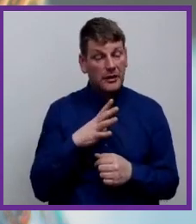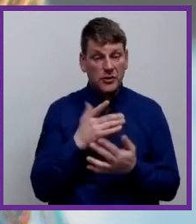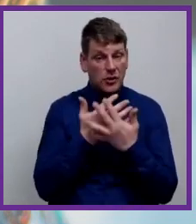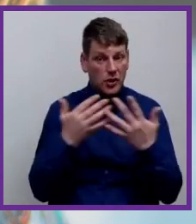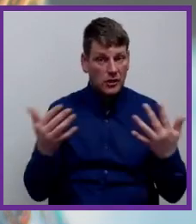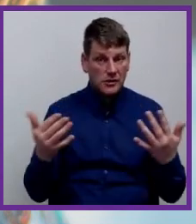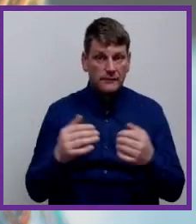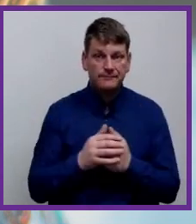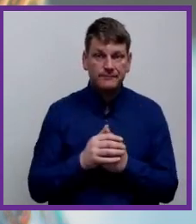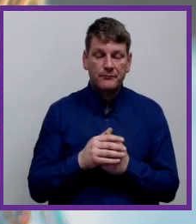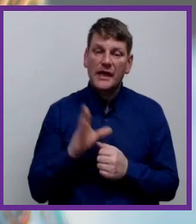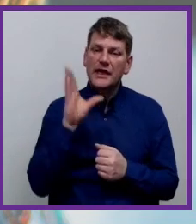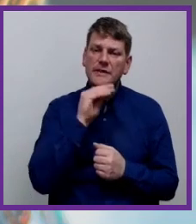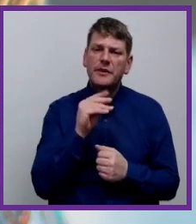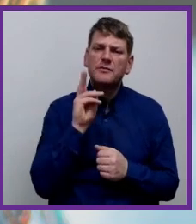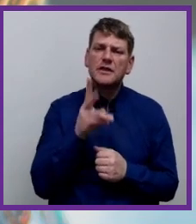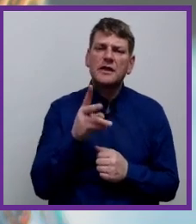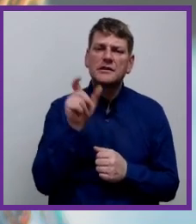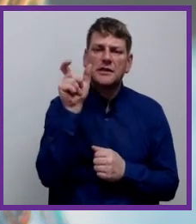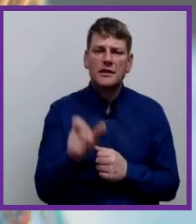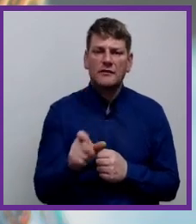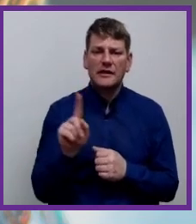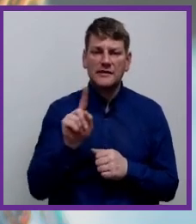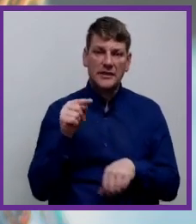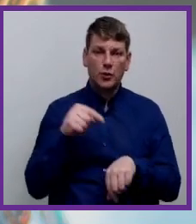ka cilvēks ir tāds